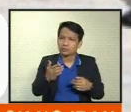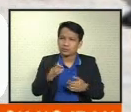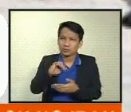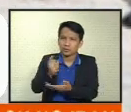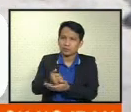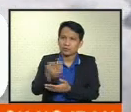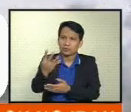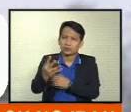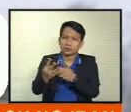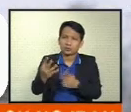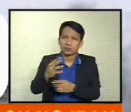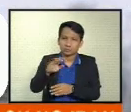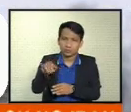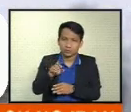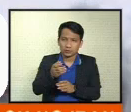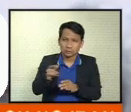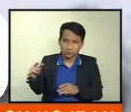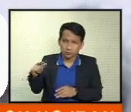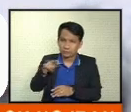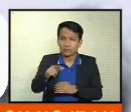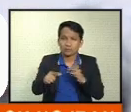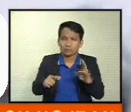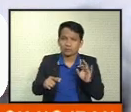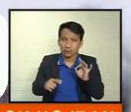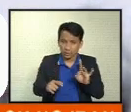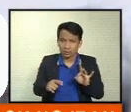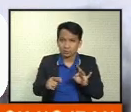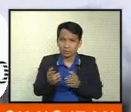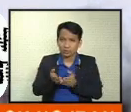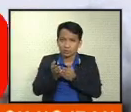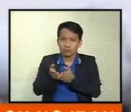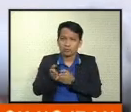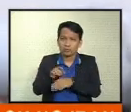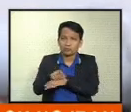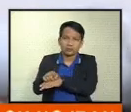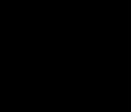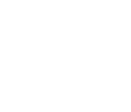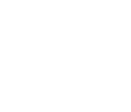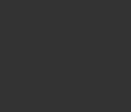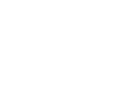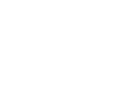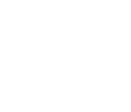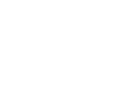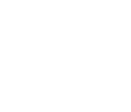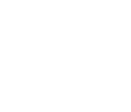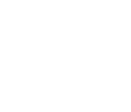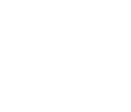ang Indonesia ng apat na jet fighters at walong warships na magpapatrolya sa teritoryo.